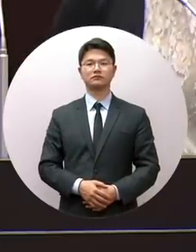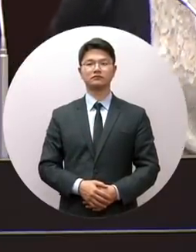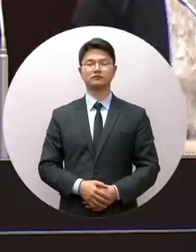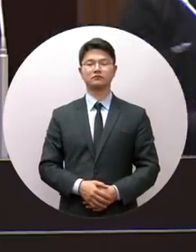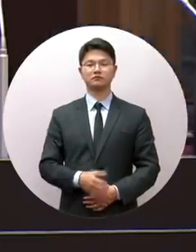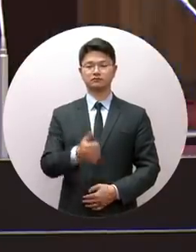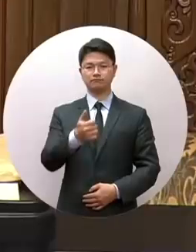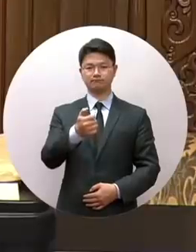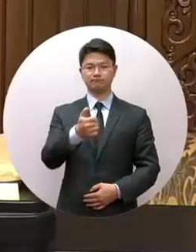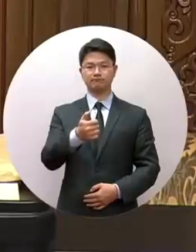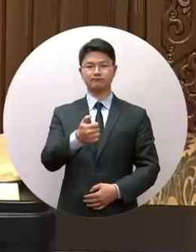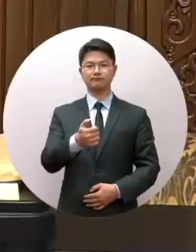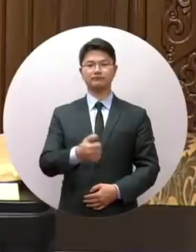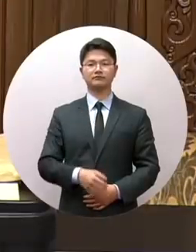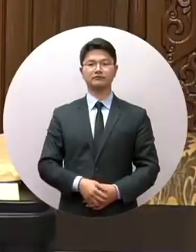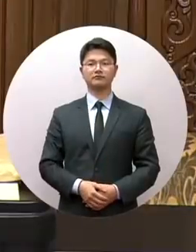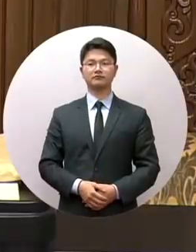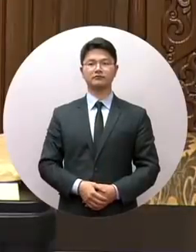好，谢谢。